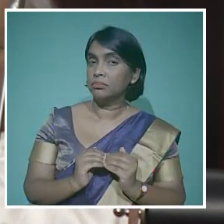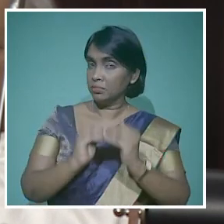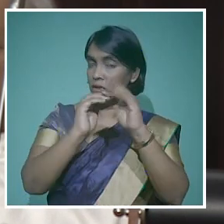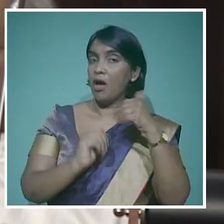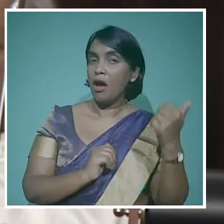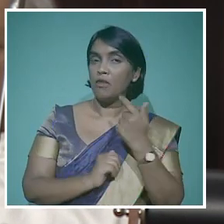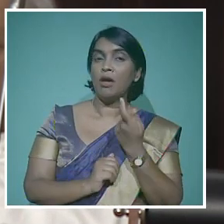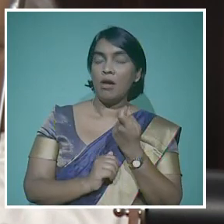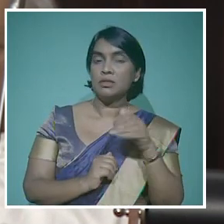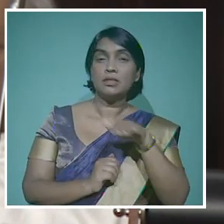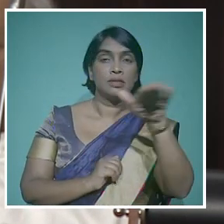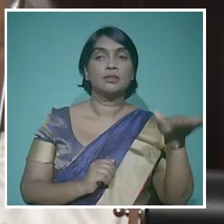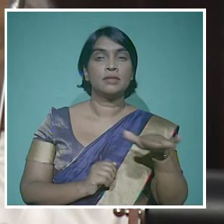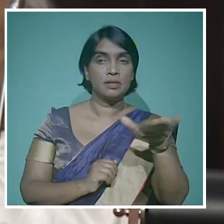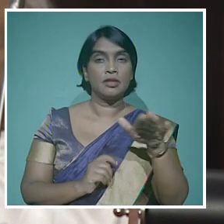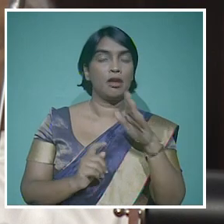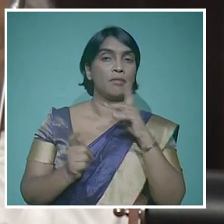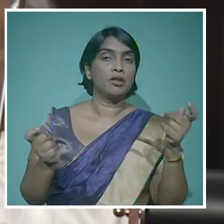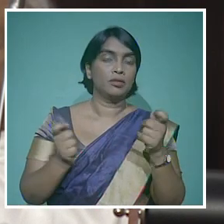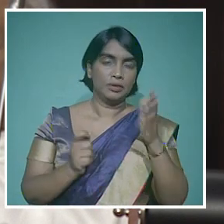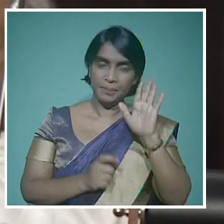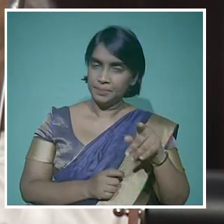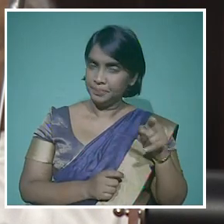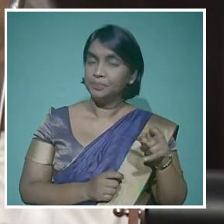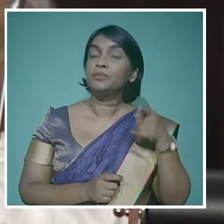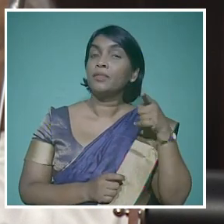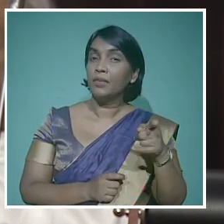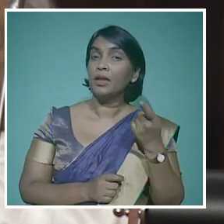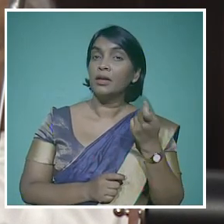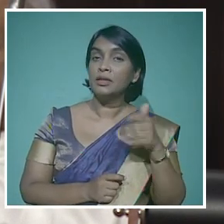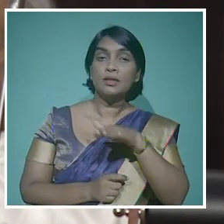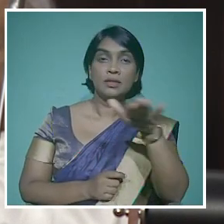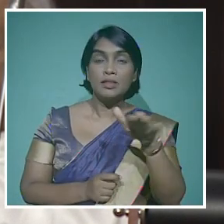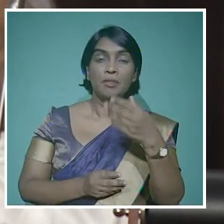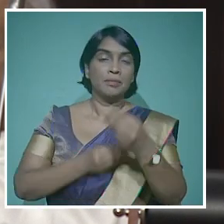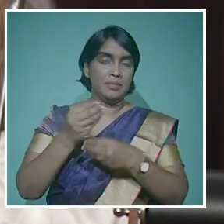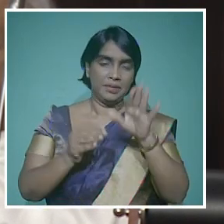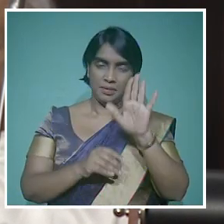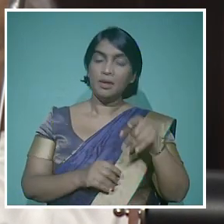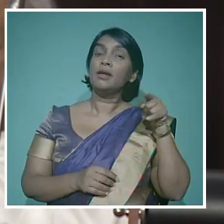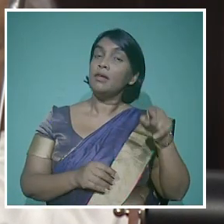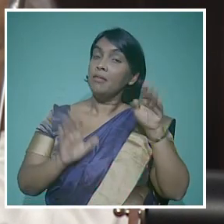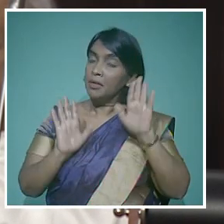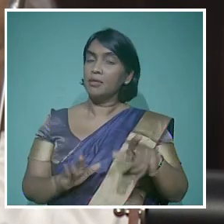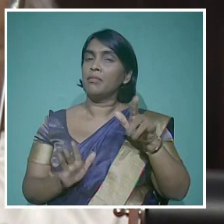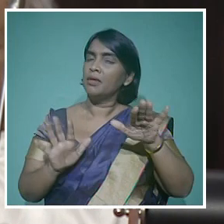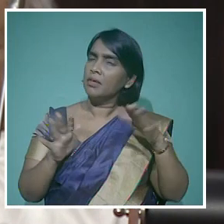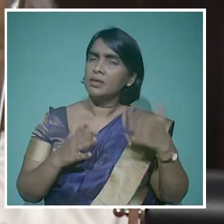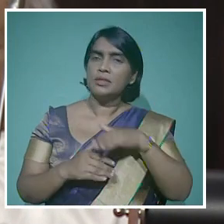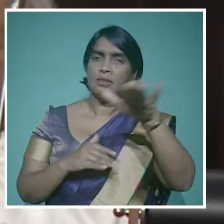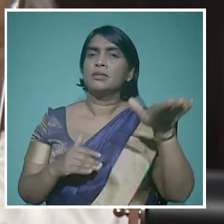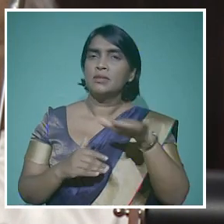නව ආර්ථික සමාජ වෙළඳපොළ ආර්ථිකය. ආර්ථිකය සමාජ වෙළඳපොළ ආර්ථිකය. එහෙත් නැත්නම්